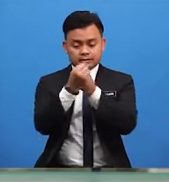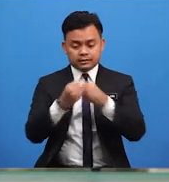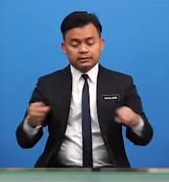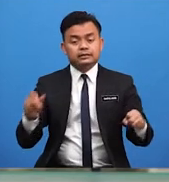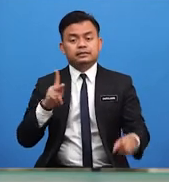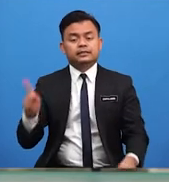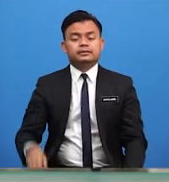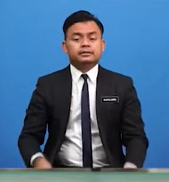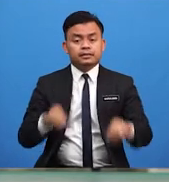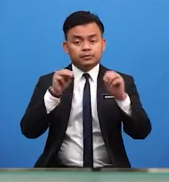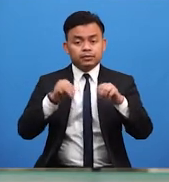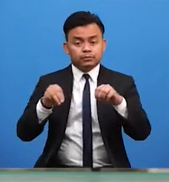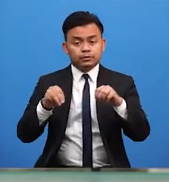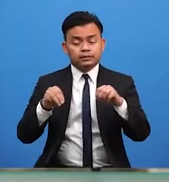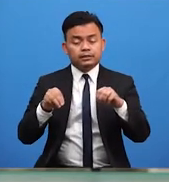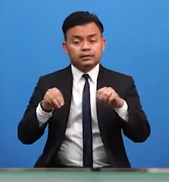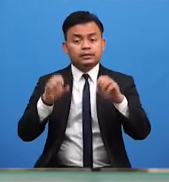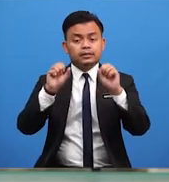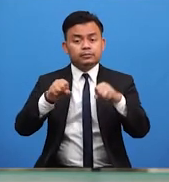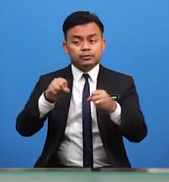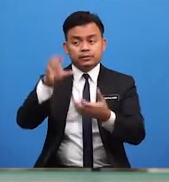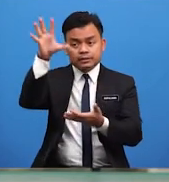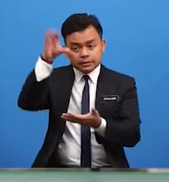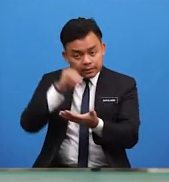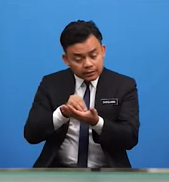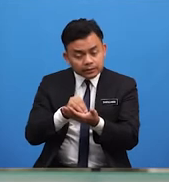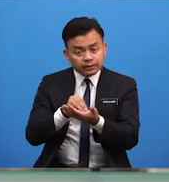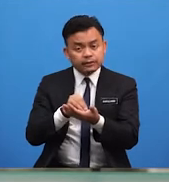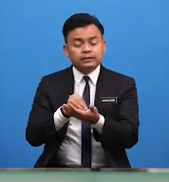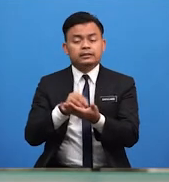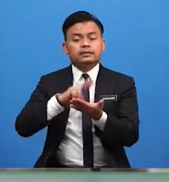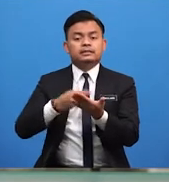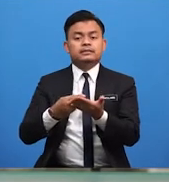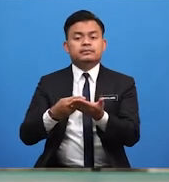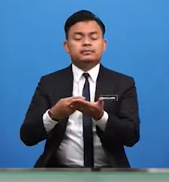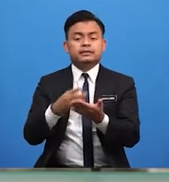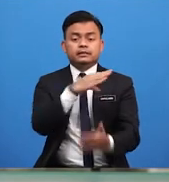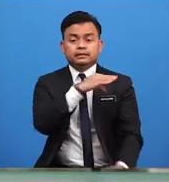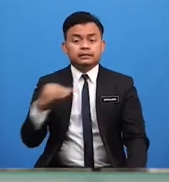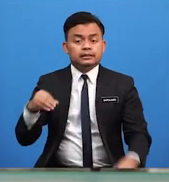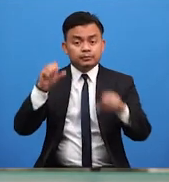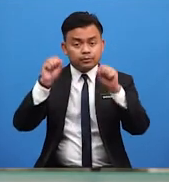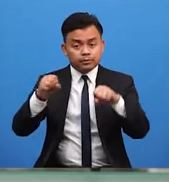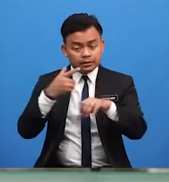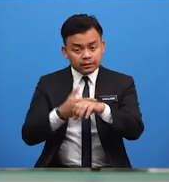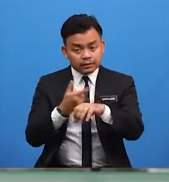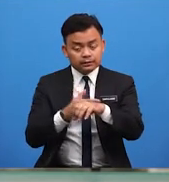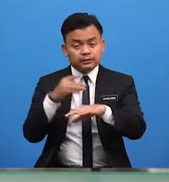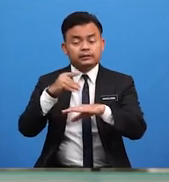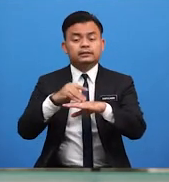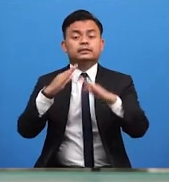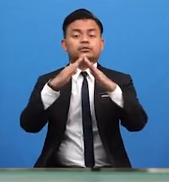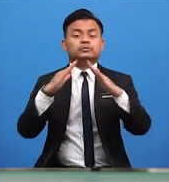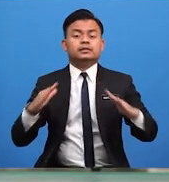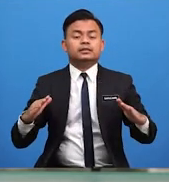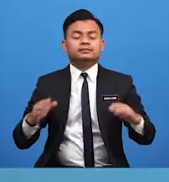Murid-murid bolehlah menyalin resepti yang dipaparkan dan boleh cuba berlatih memasak semasa berada